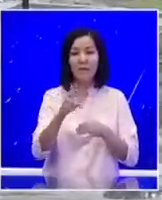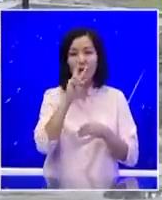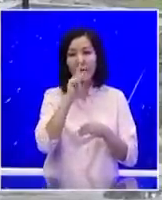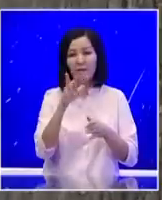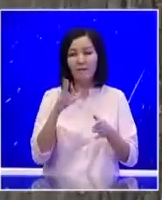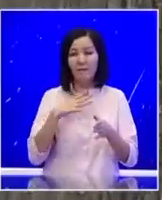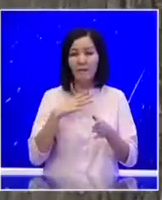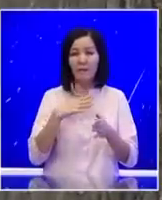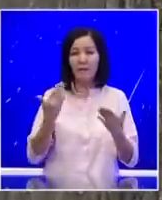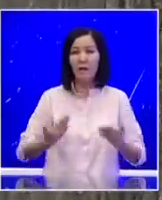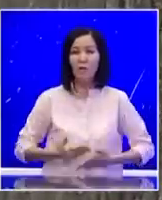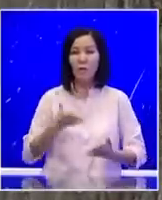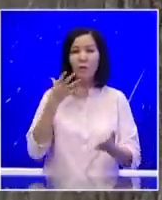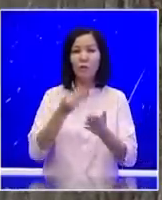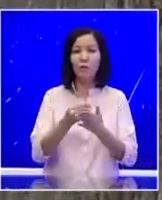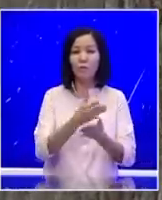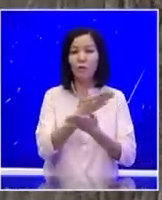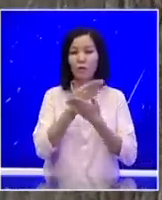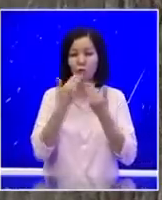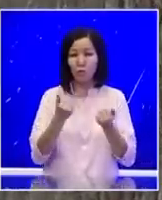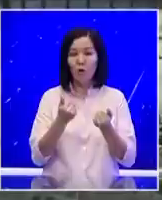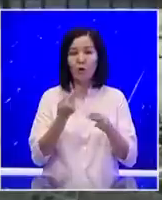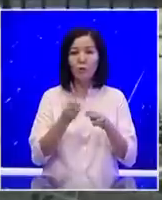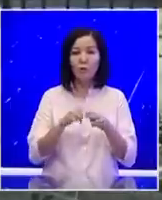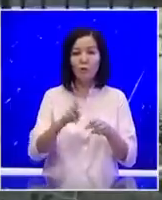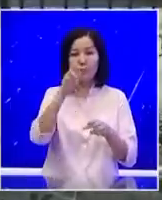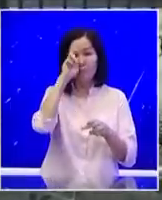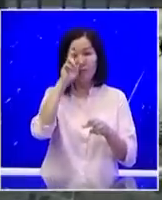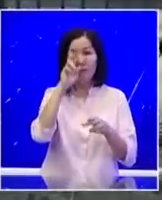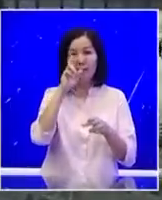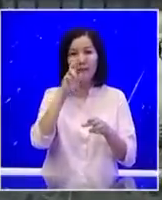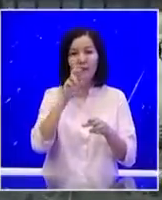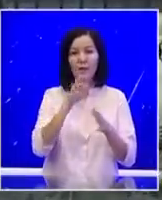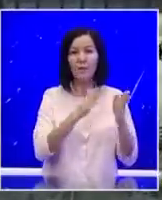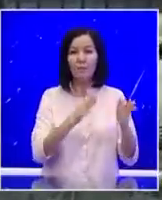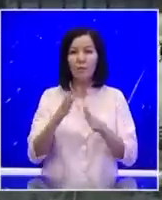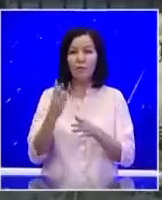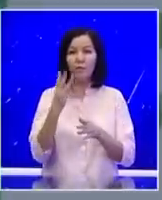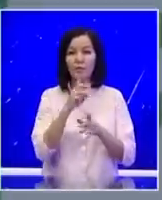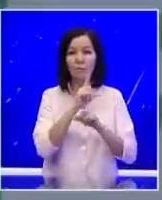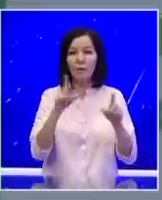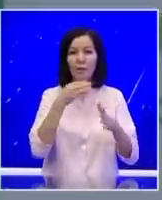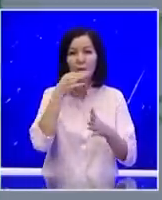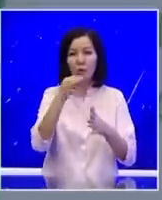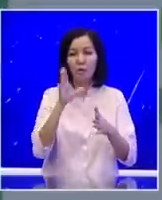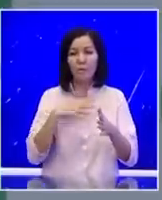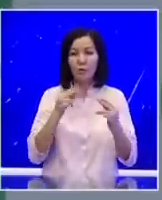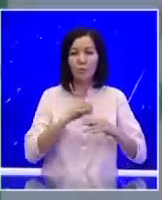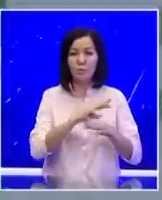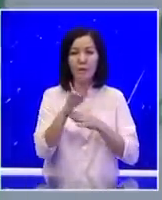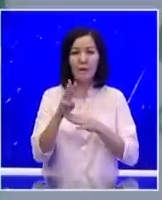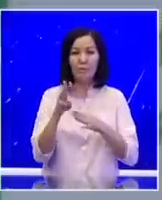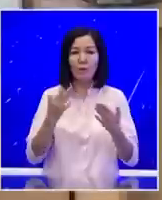я болмаса әлеуметтік төлемдерінің болмауы. Ал мемлекет тарапынан бұл үрдіске үш мекеме жауапты. Жұмыспен қамту